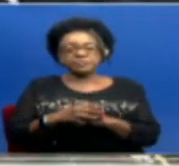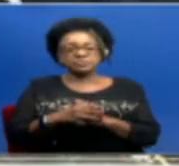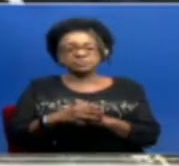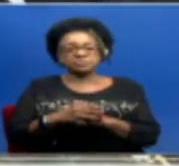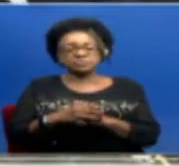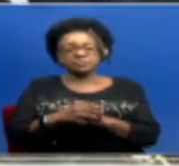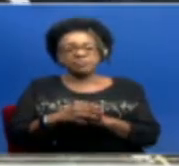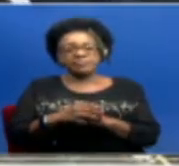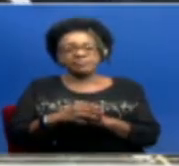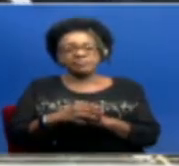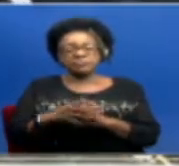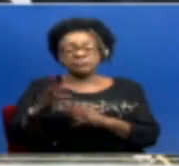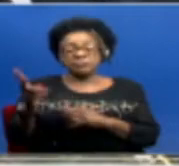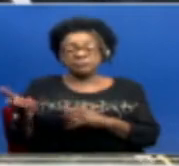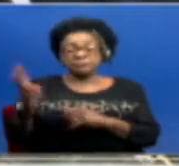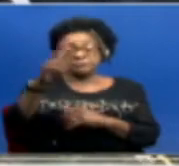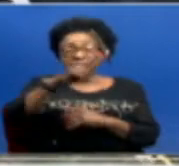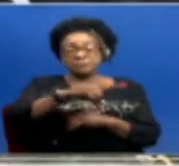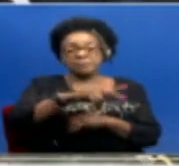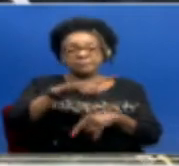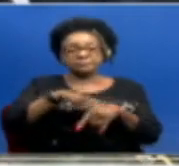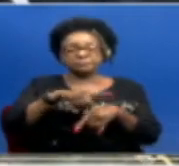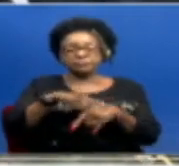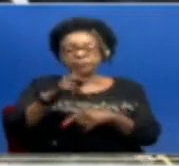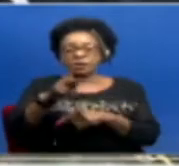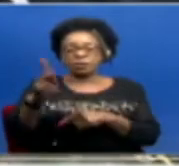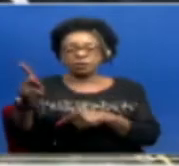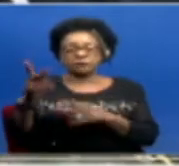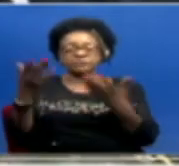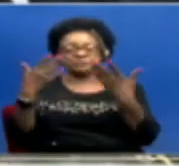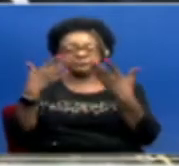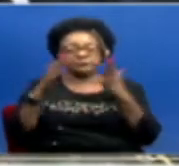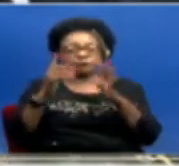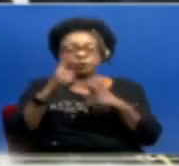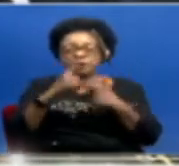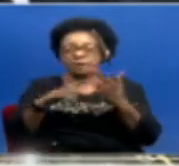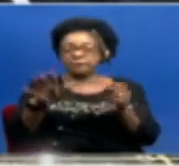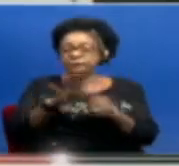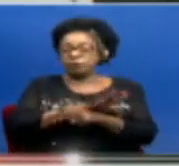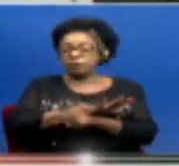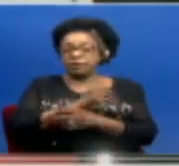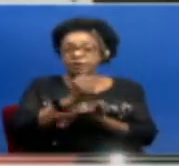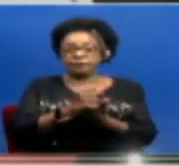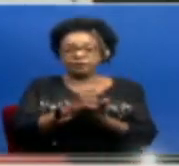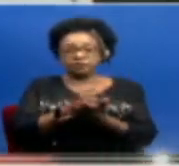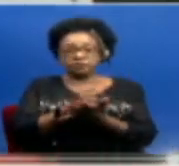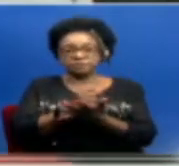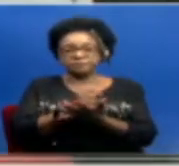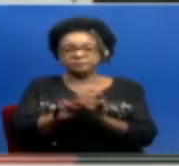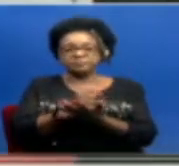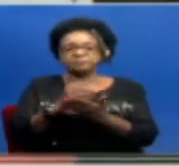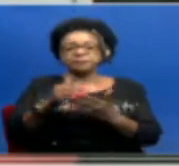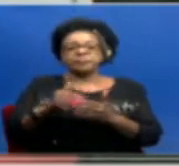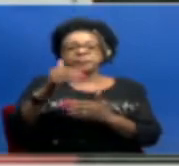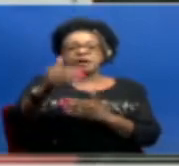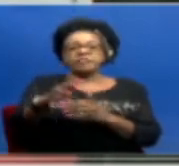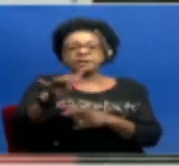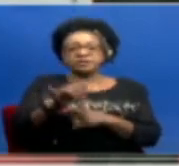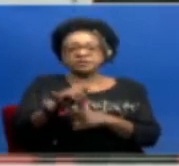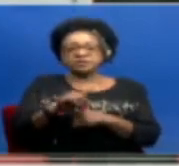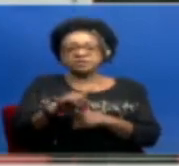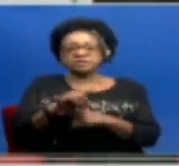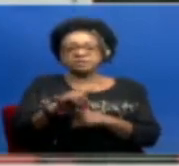Ni siku mbili tu tangu serikali ya Kenya Kwanza itimize mwaka mmoja ofisini. Na baada ya kauli za wadau